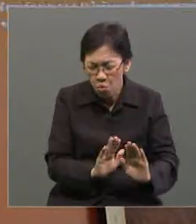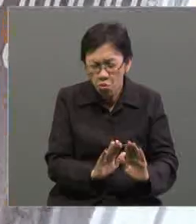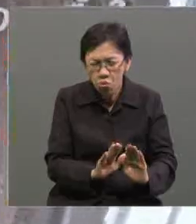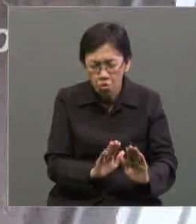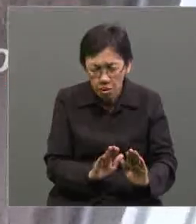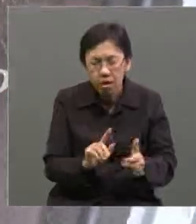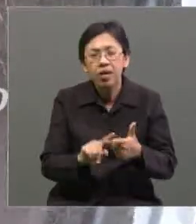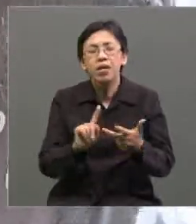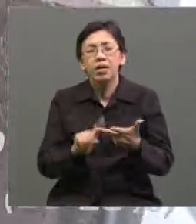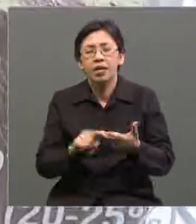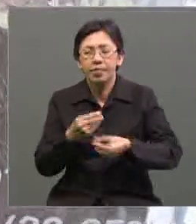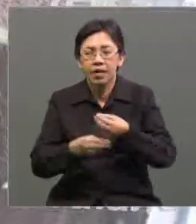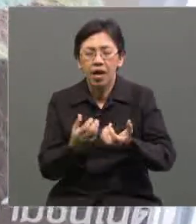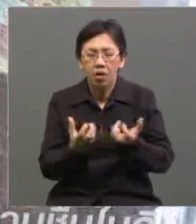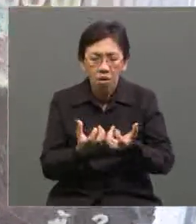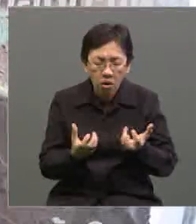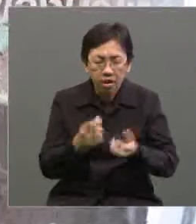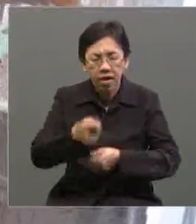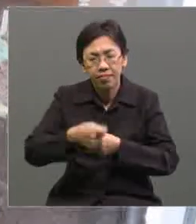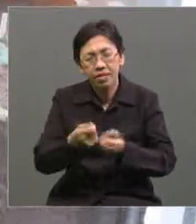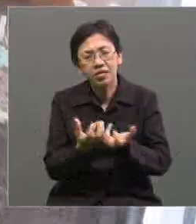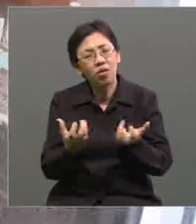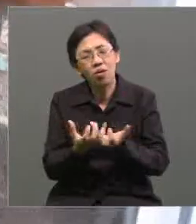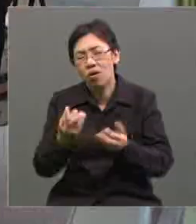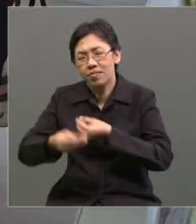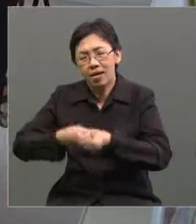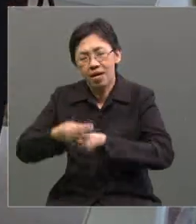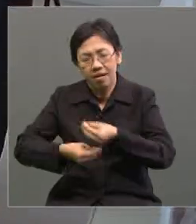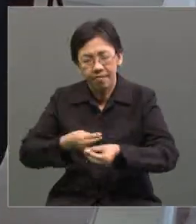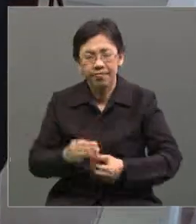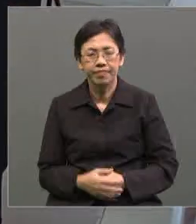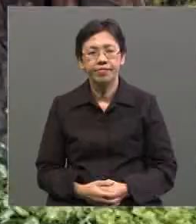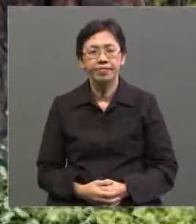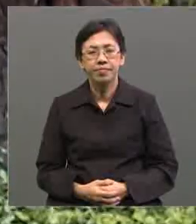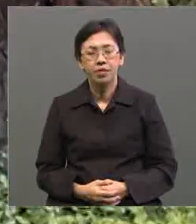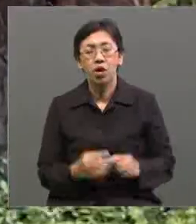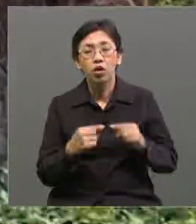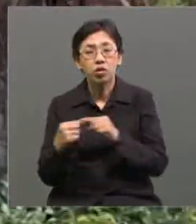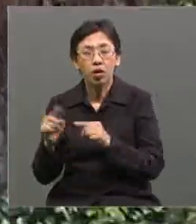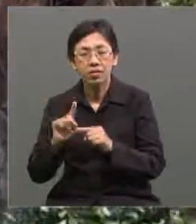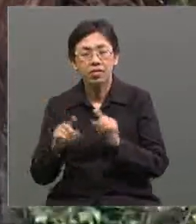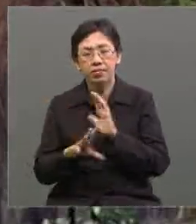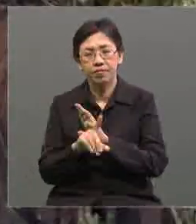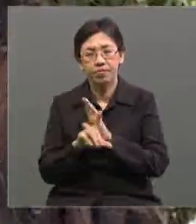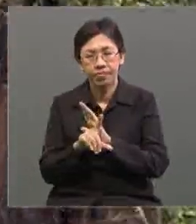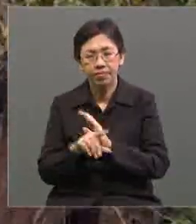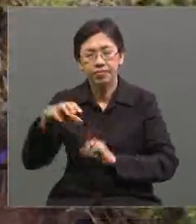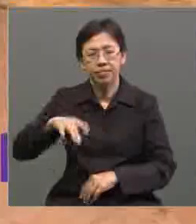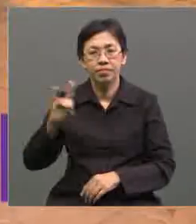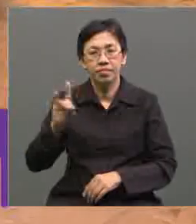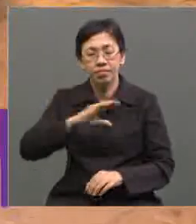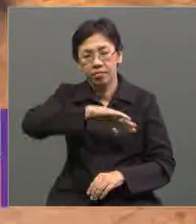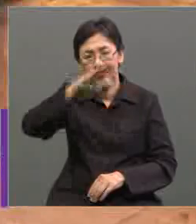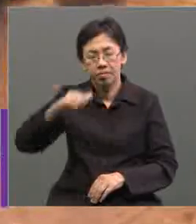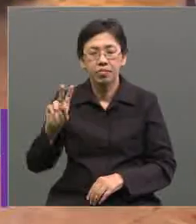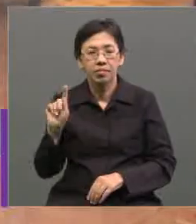าพรวมถึงมีการจำหน่ายสินค้าและพืชผลทางการเกษตรด้วยครับ ไปที่จังหวัดชลบุรีค่ะสวนสัตว์เปิดเขาเขียว